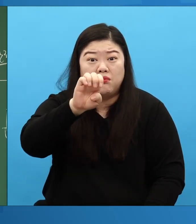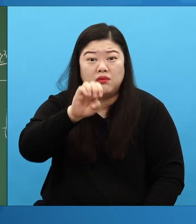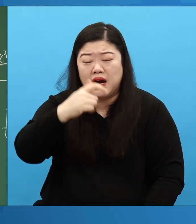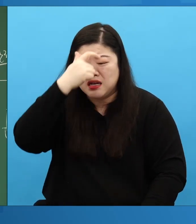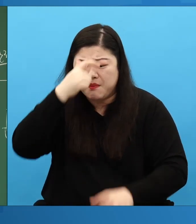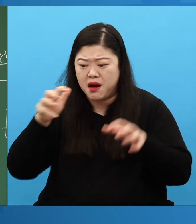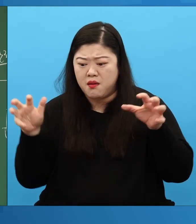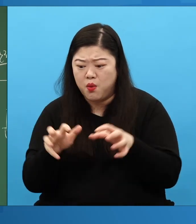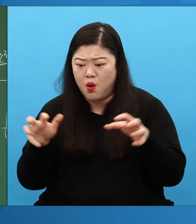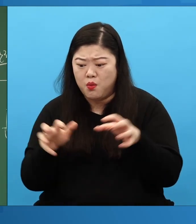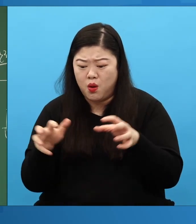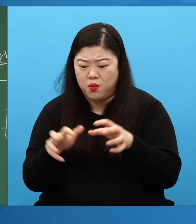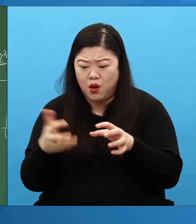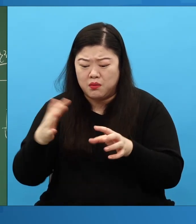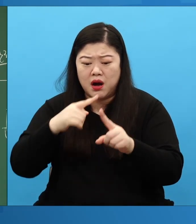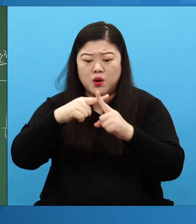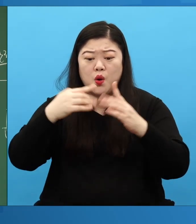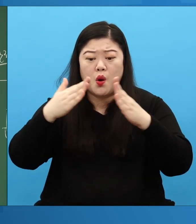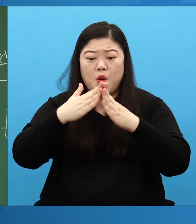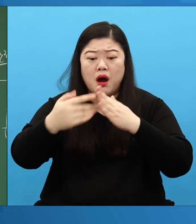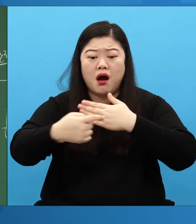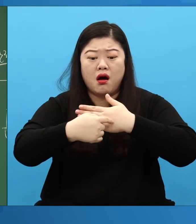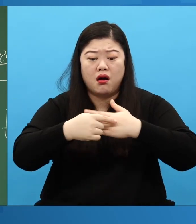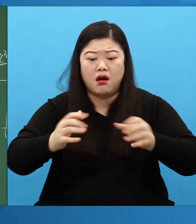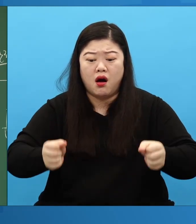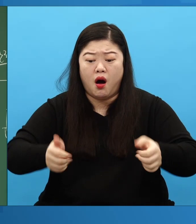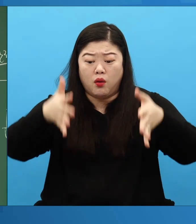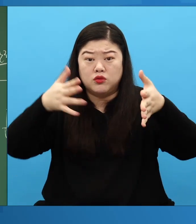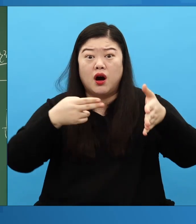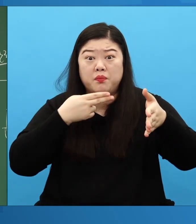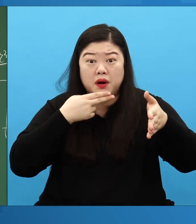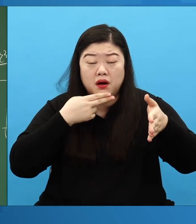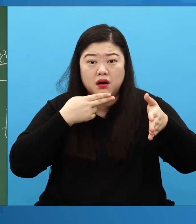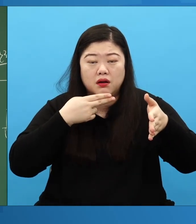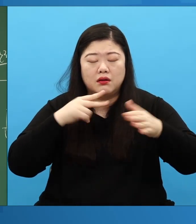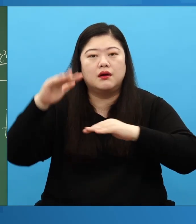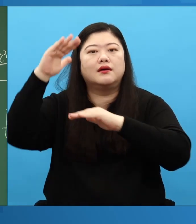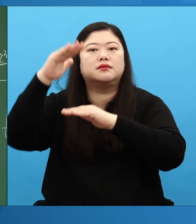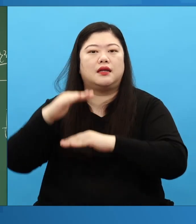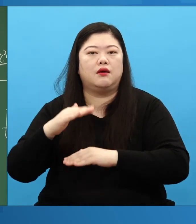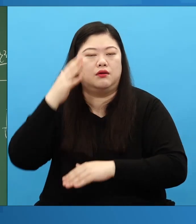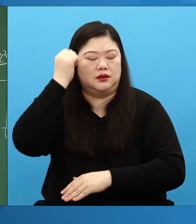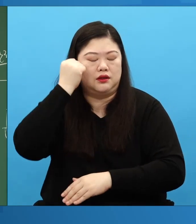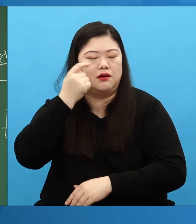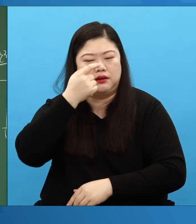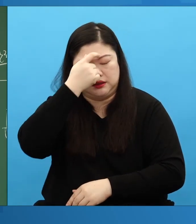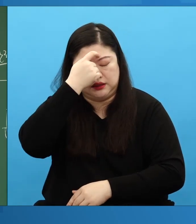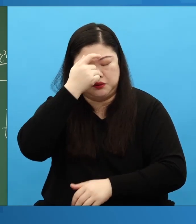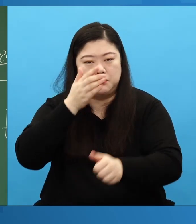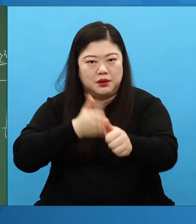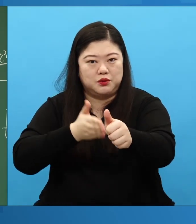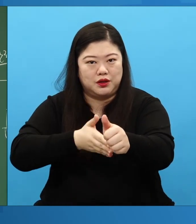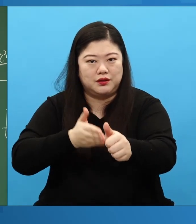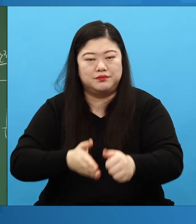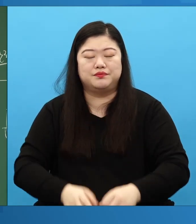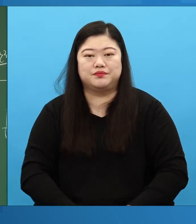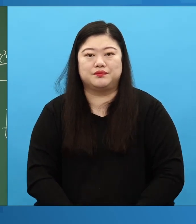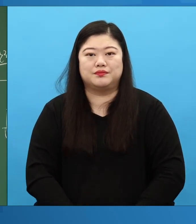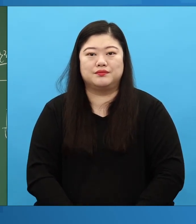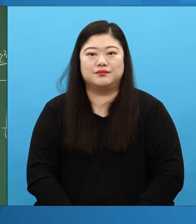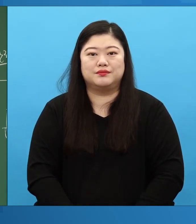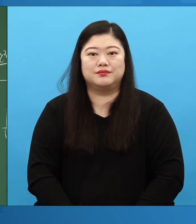the U.S. and Europe that does not have a church, really hold on to this prayer. 생각보다 쉬운 데 있을 겁니다. And I'm sure that this answer is somewhere very